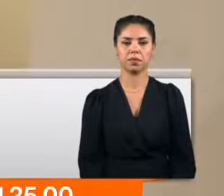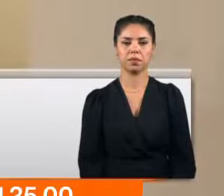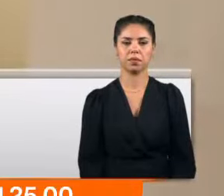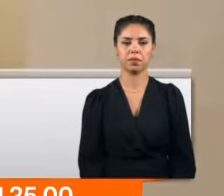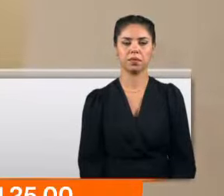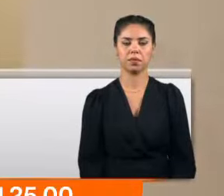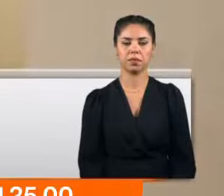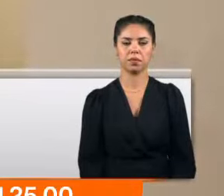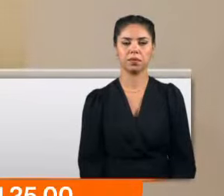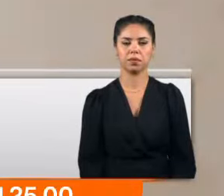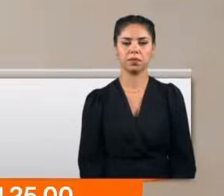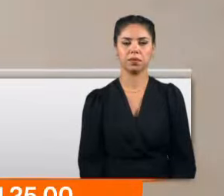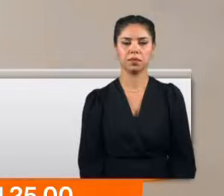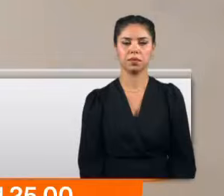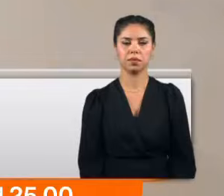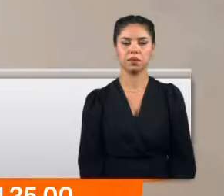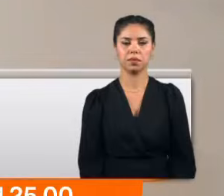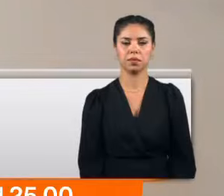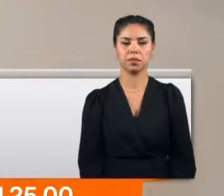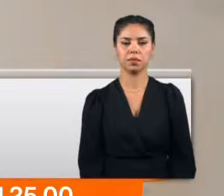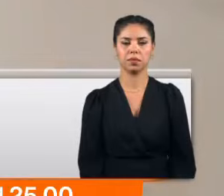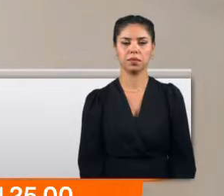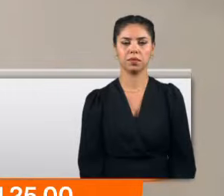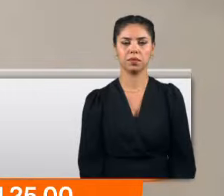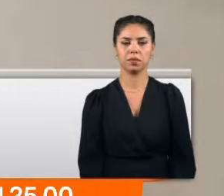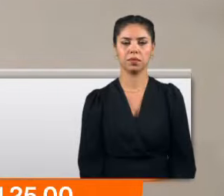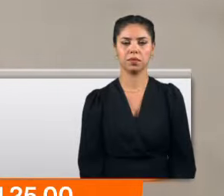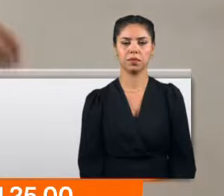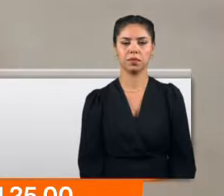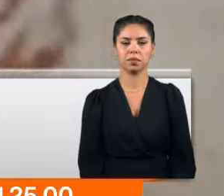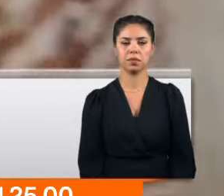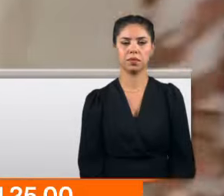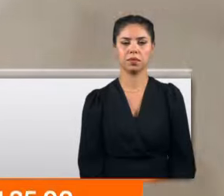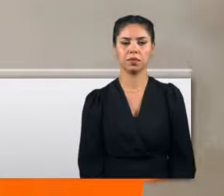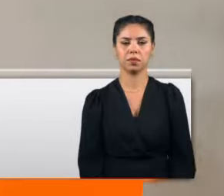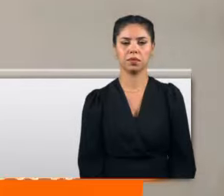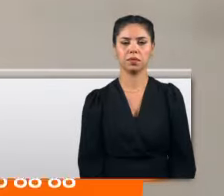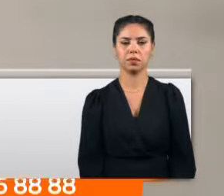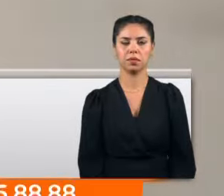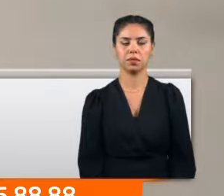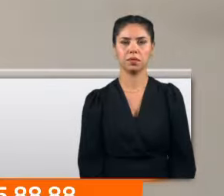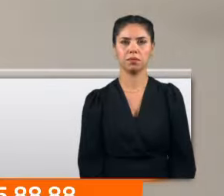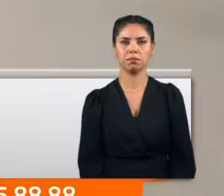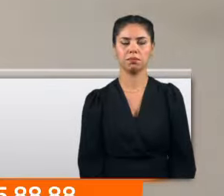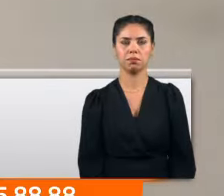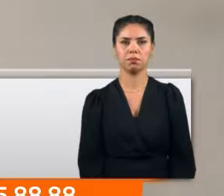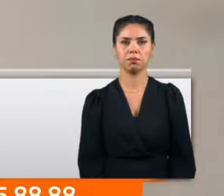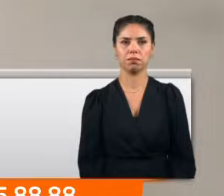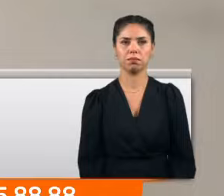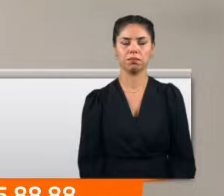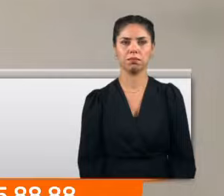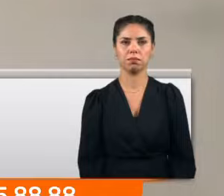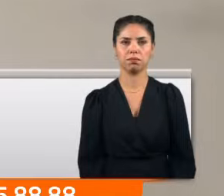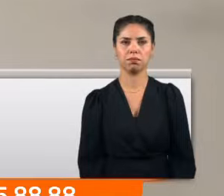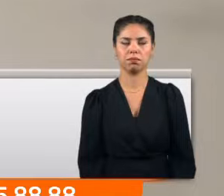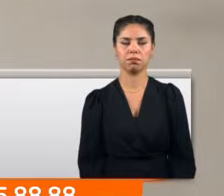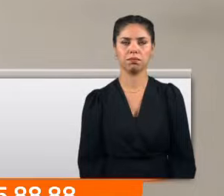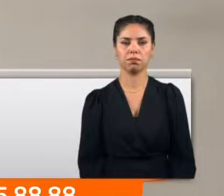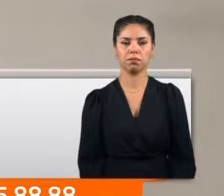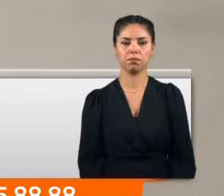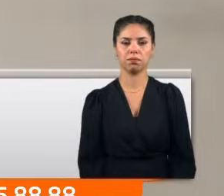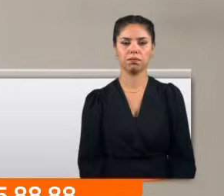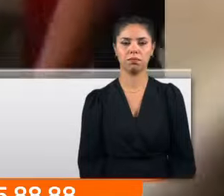kadara sattınız, ne kadar verdiniz? O zaman 60 bin liraya sattık. İlk ameliyatına 125 bin lira verdik. Ondan sonra 80 bin